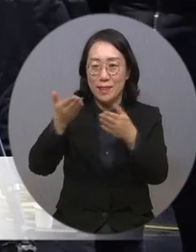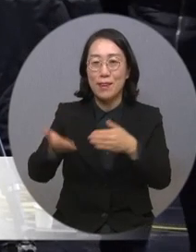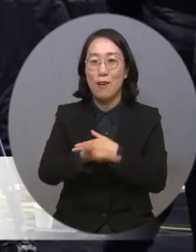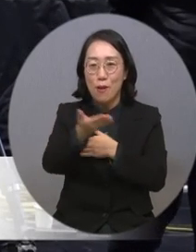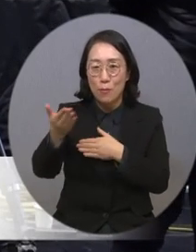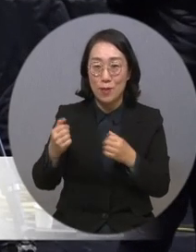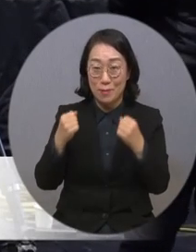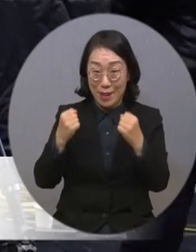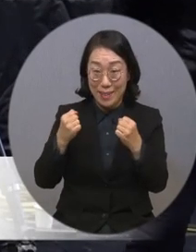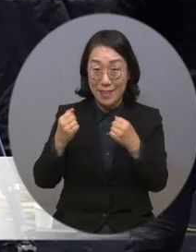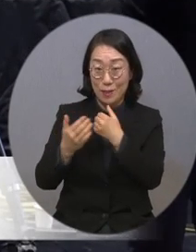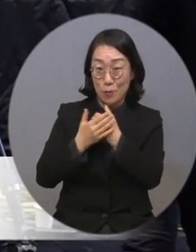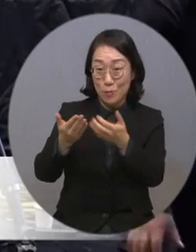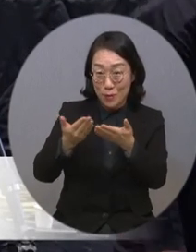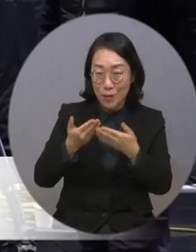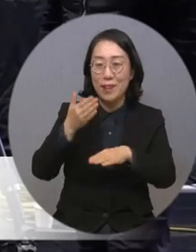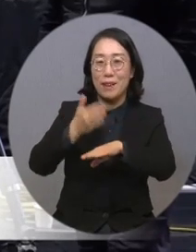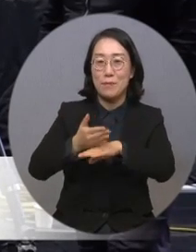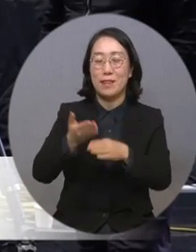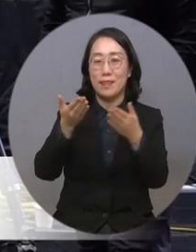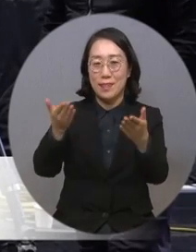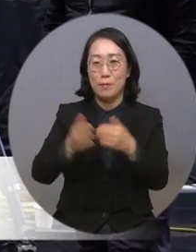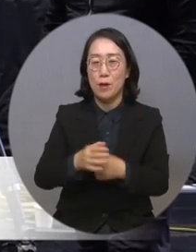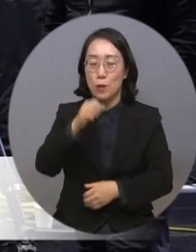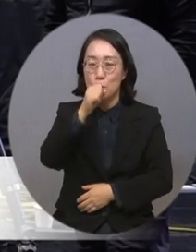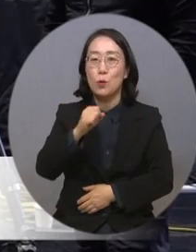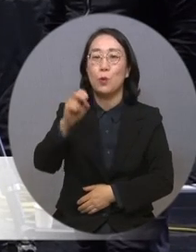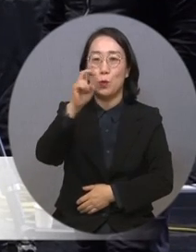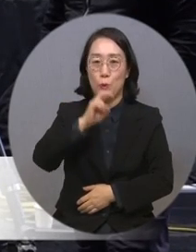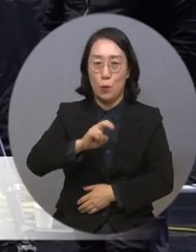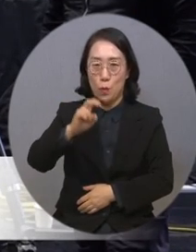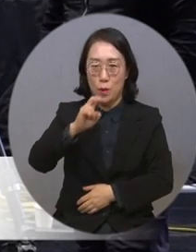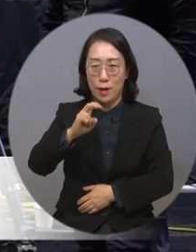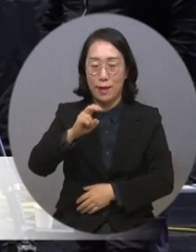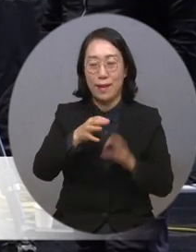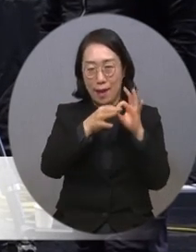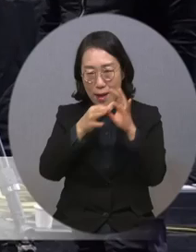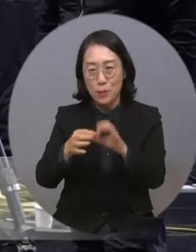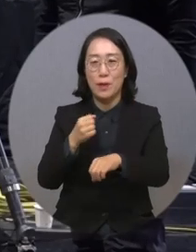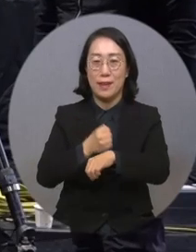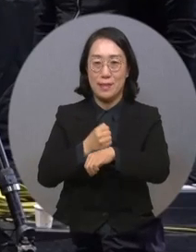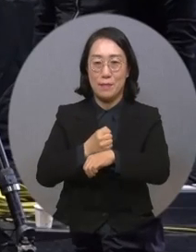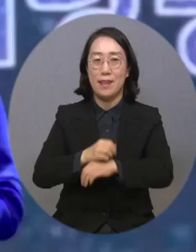주셔서 너무 감사합니다. 좋은 노래 열심히 하겠습니다.